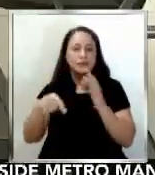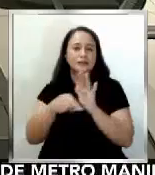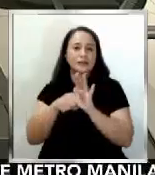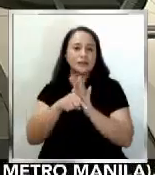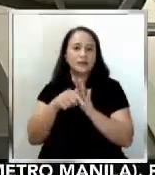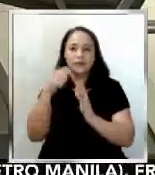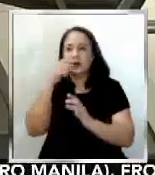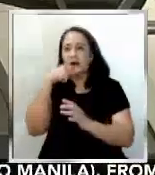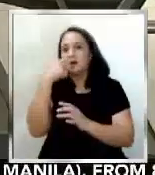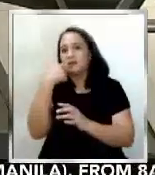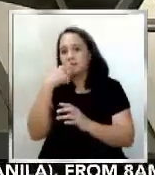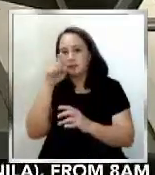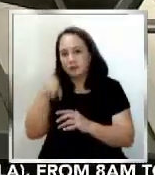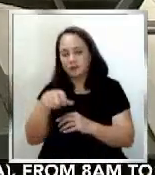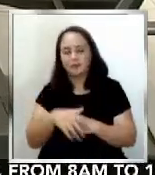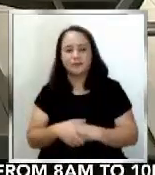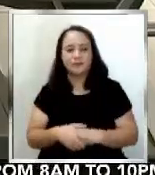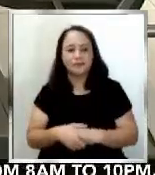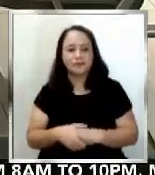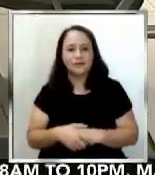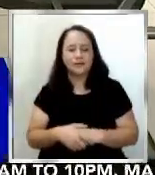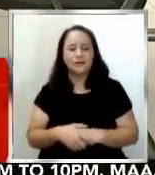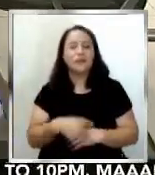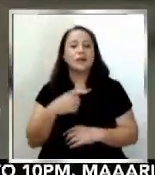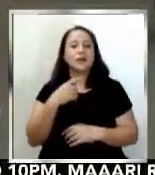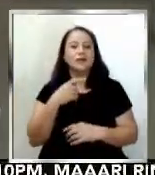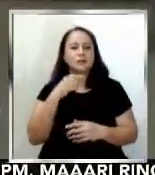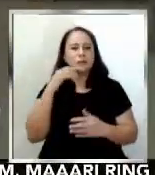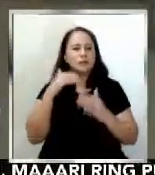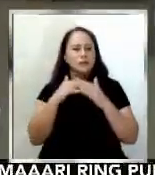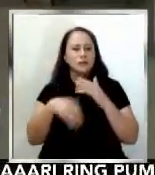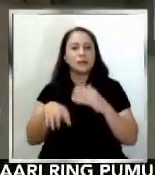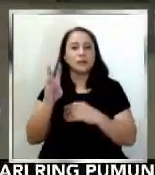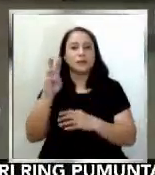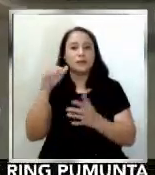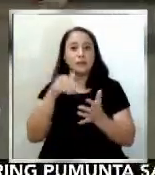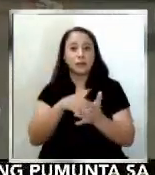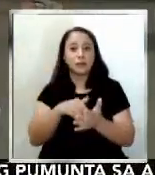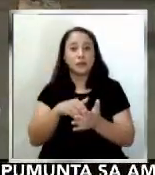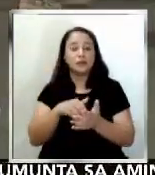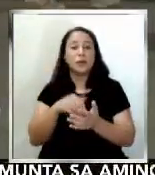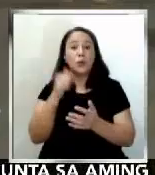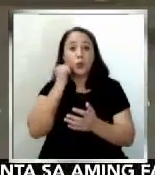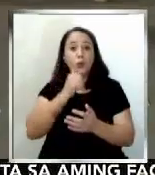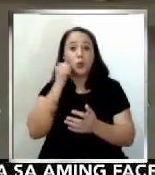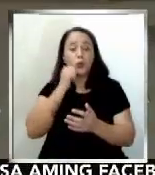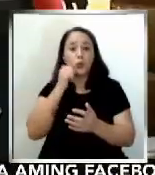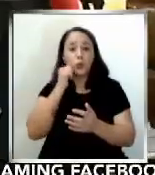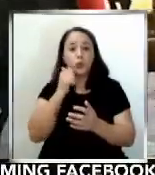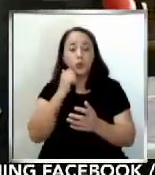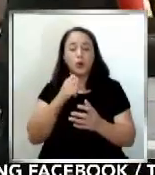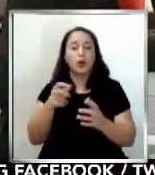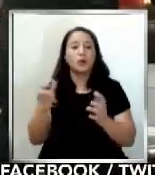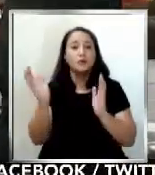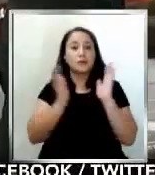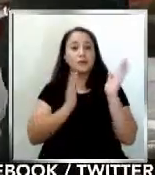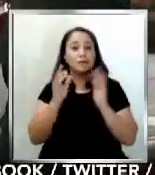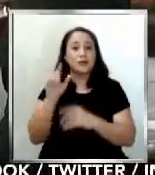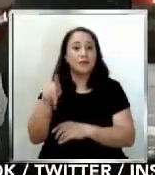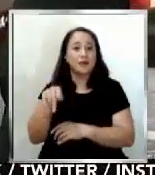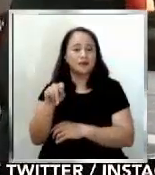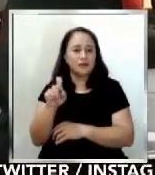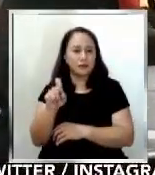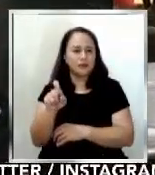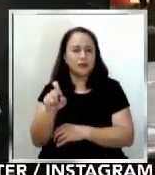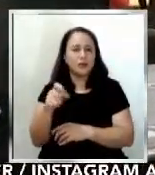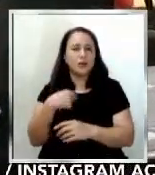likely. Hindi bababa sa 60,000 na pasahero kada araw ang sineserbisyuan ng PITX. Inaasahang tataas pa